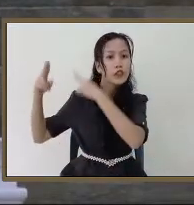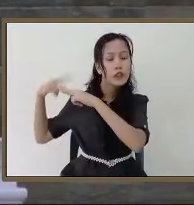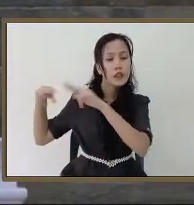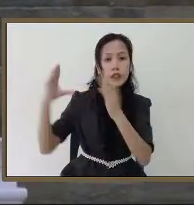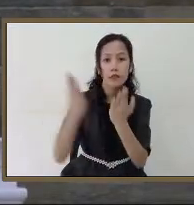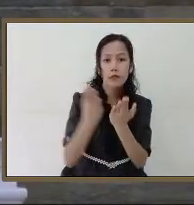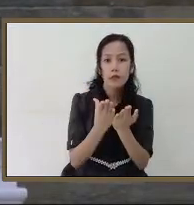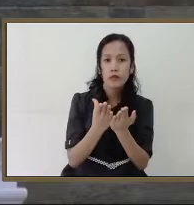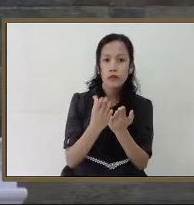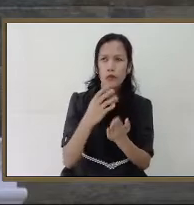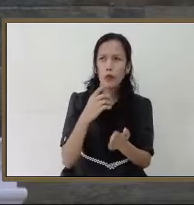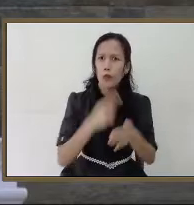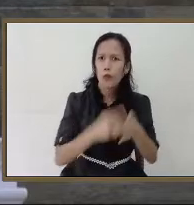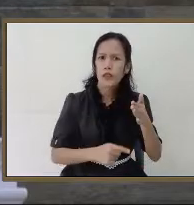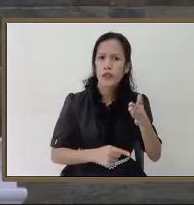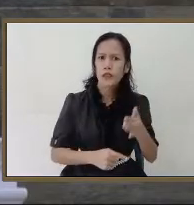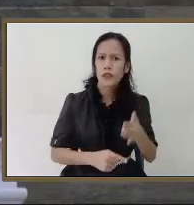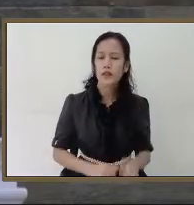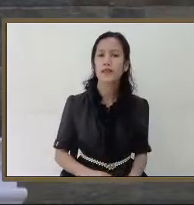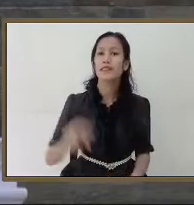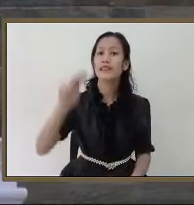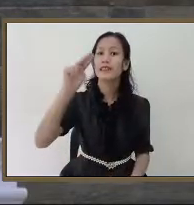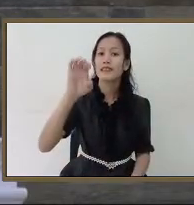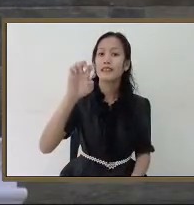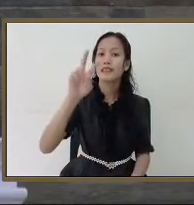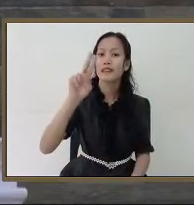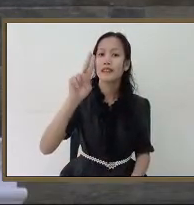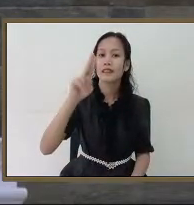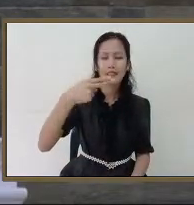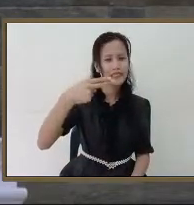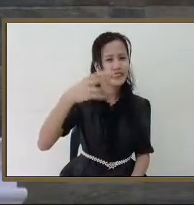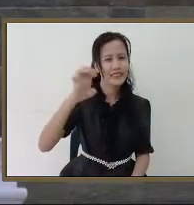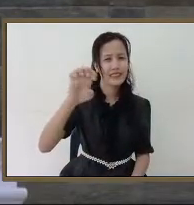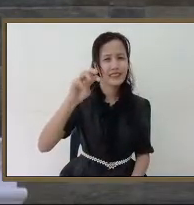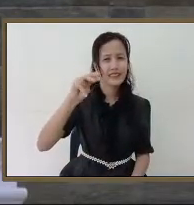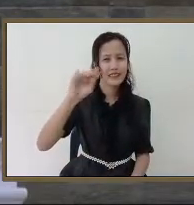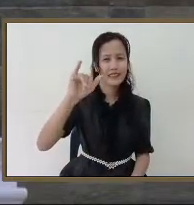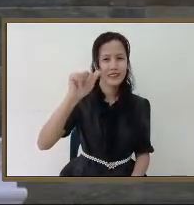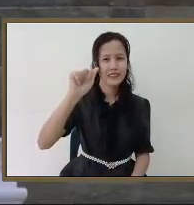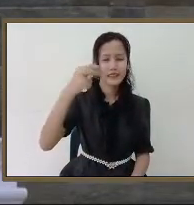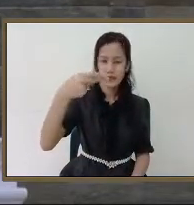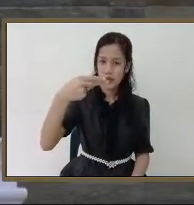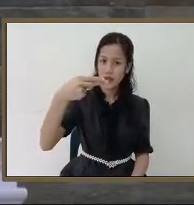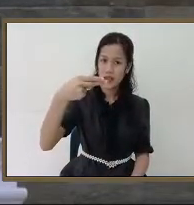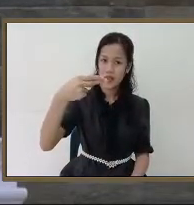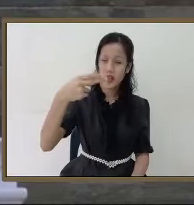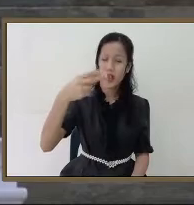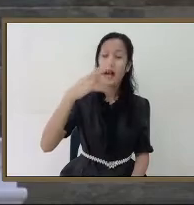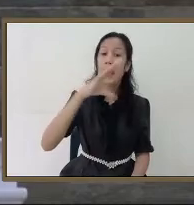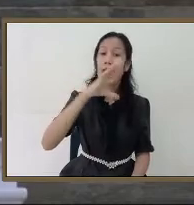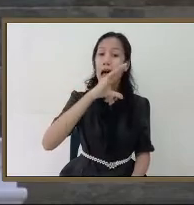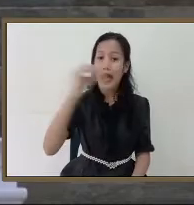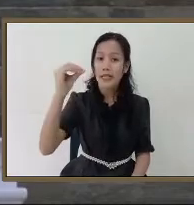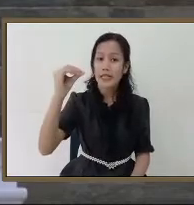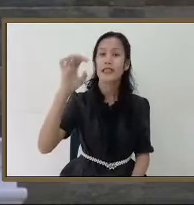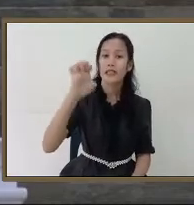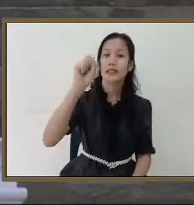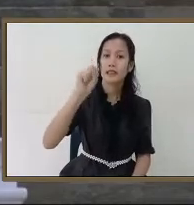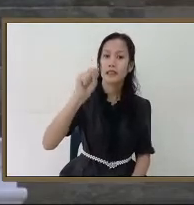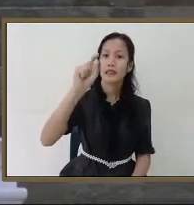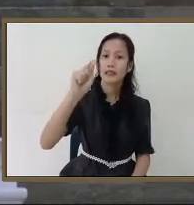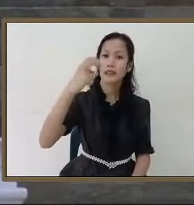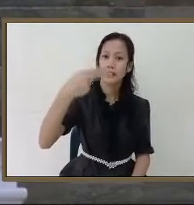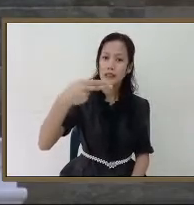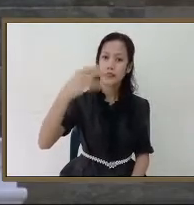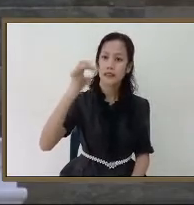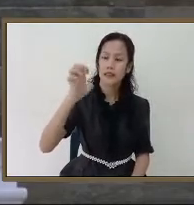the Book of Ezra, Nehemiah, and the Book of Esther. Okay? Ezra, Nehemiah, and